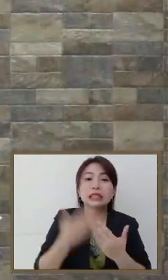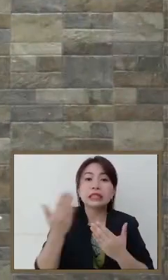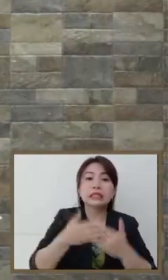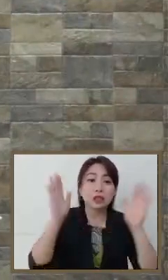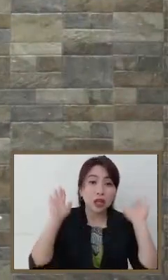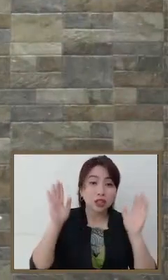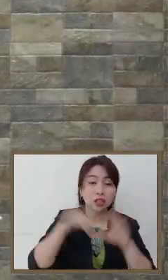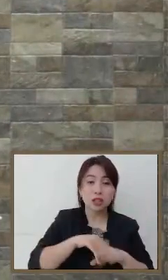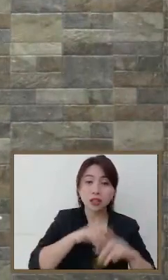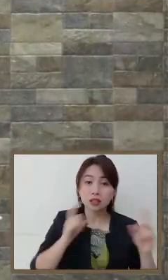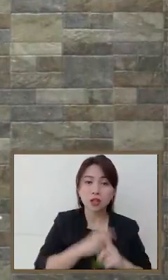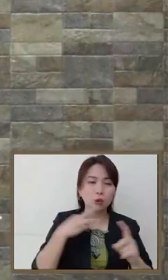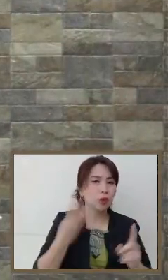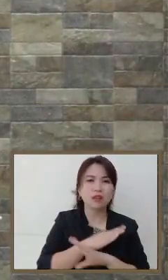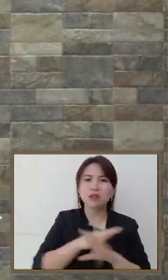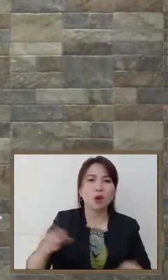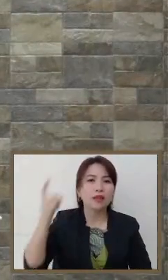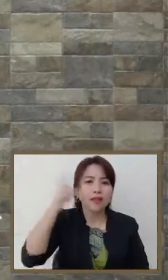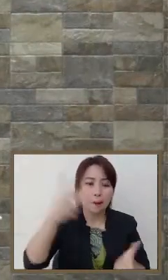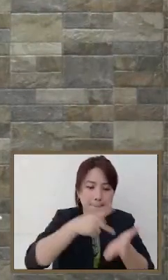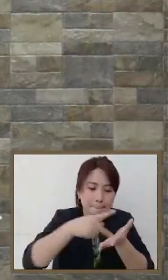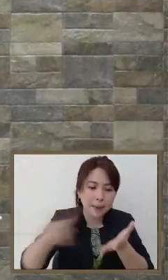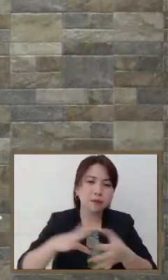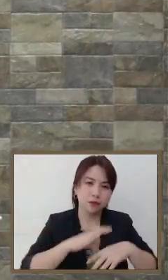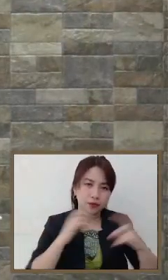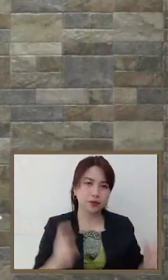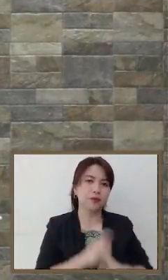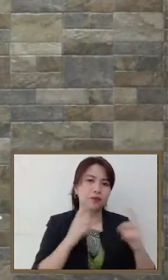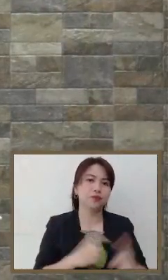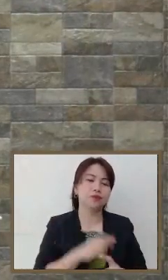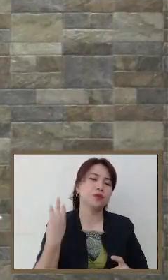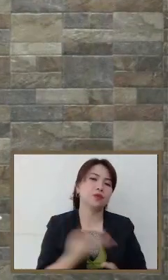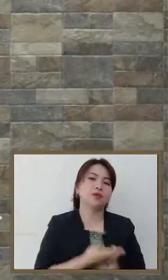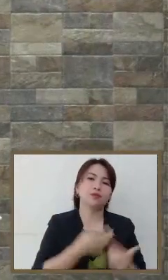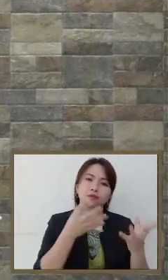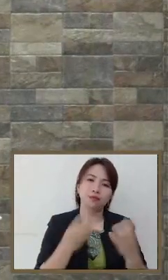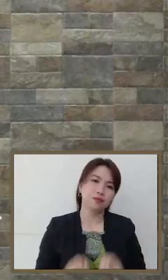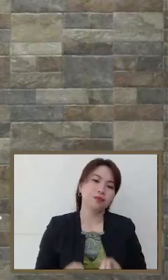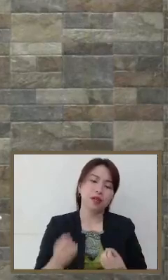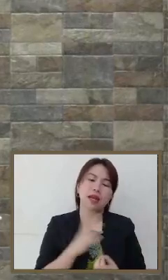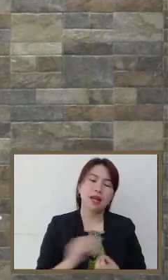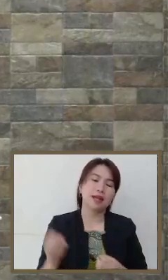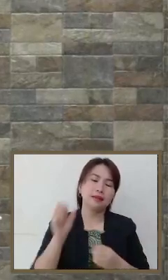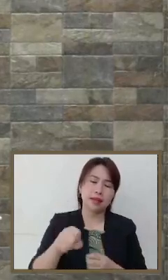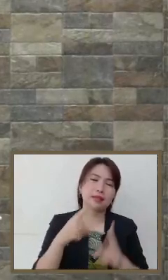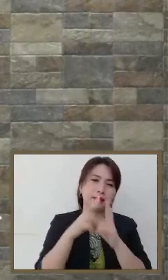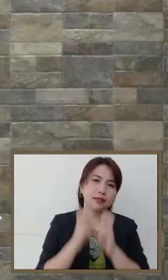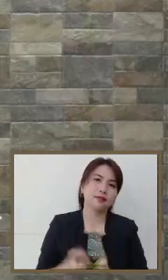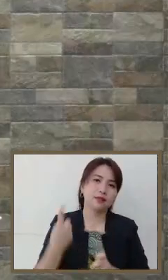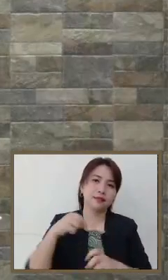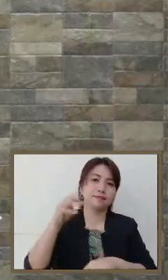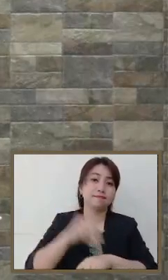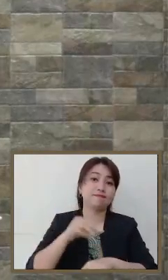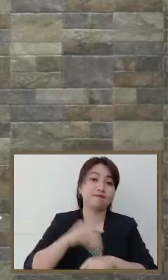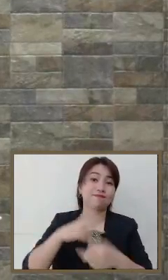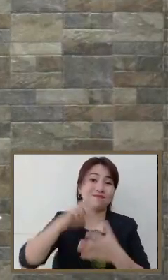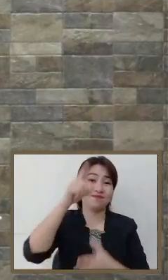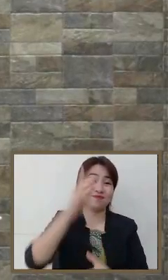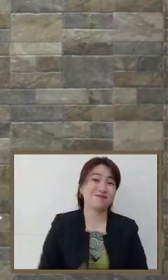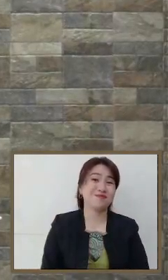consequence ng kasalanan na ating gagawin na maging ang Gaw ng Panginoon ay